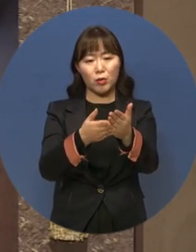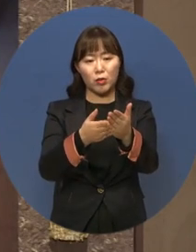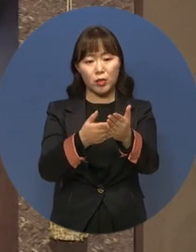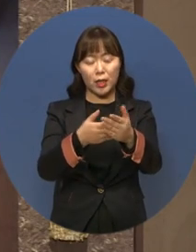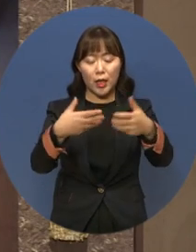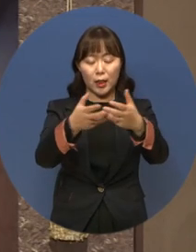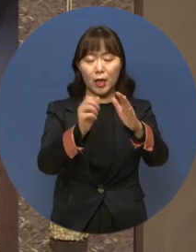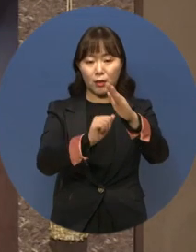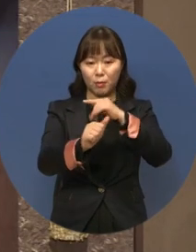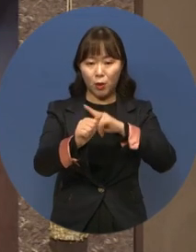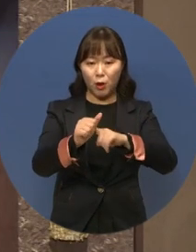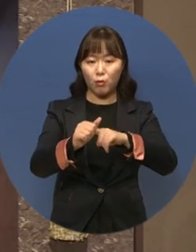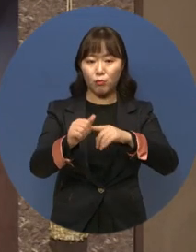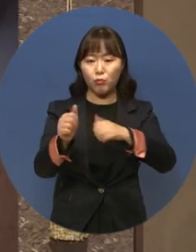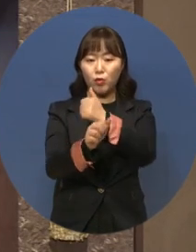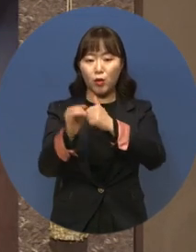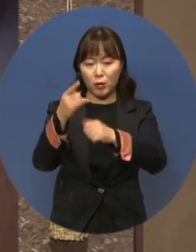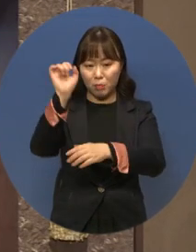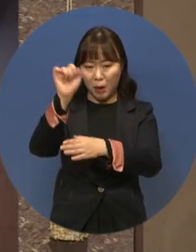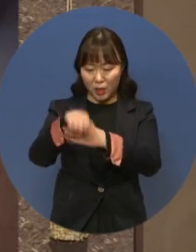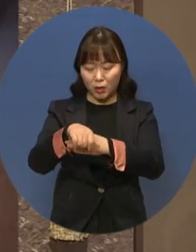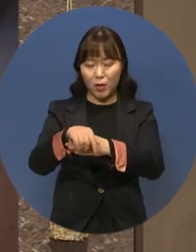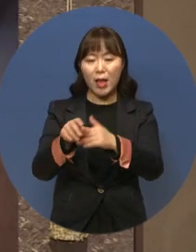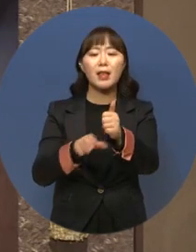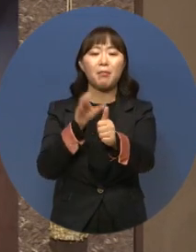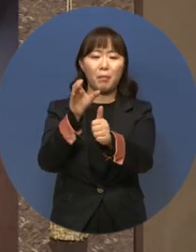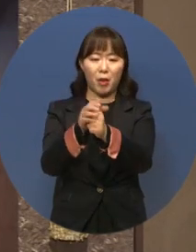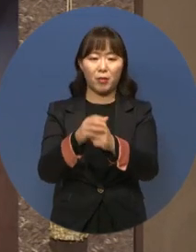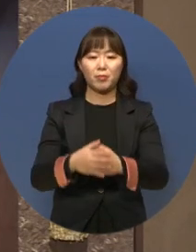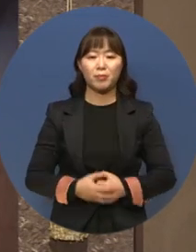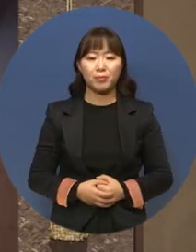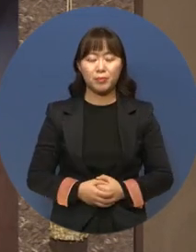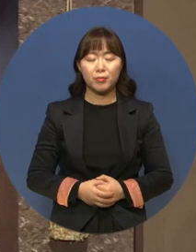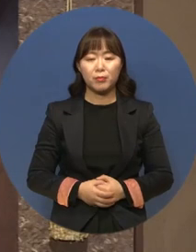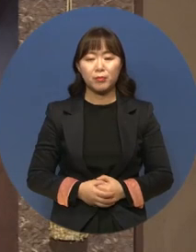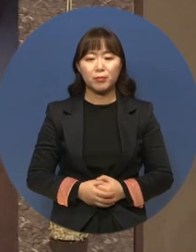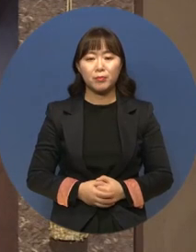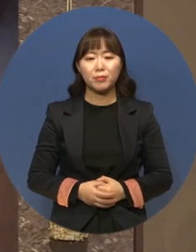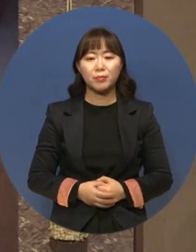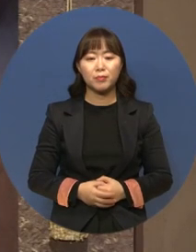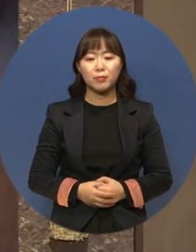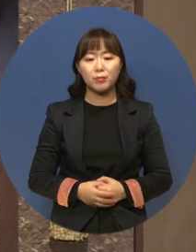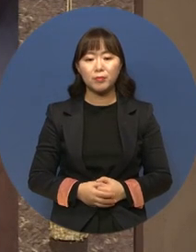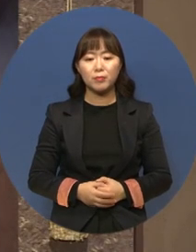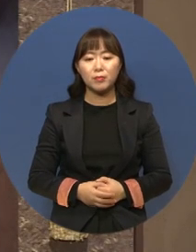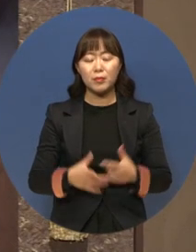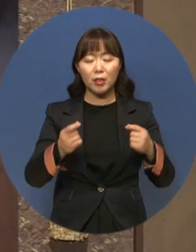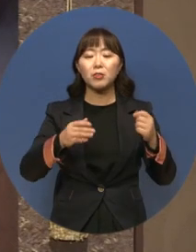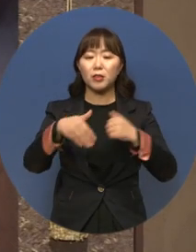당대표가 그 위원회를 승인해서 임명하는 자리고요. 그러니까 이런 형태로 되는데